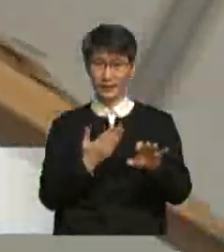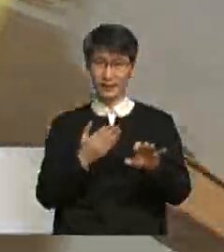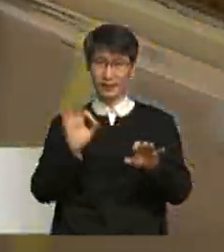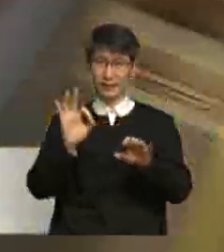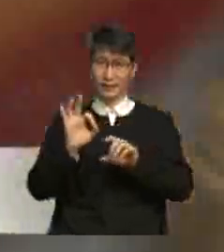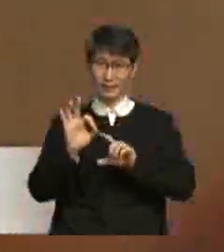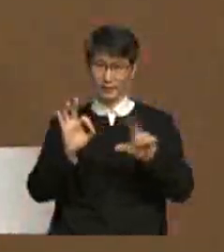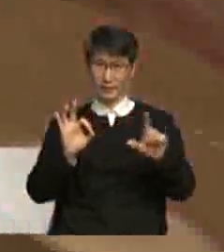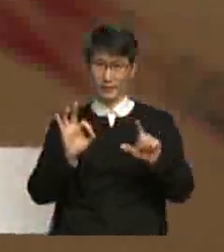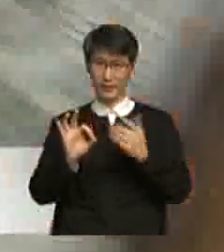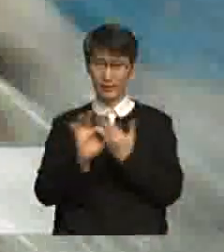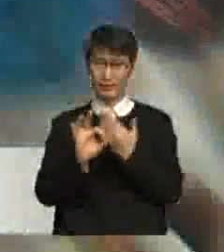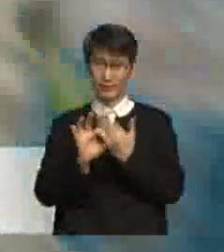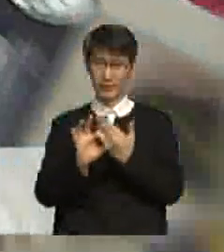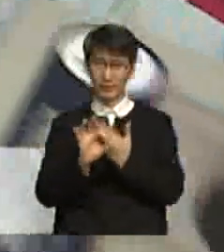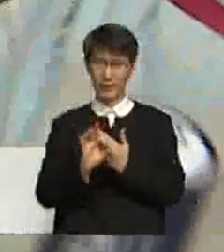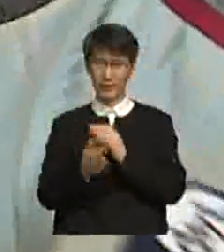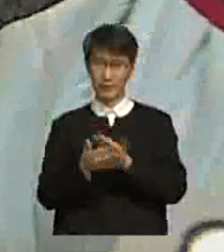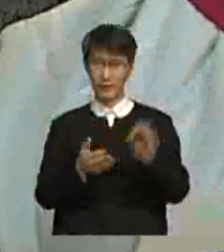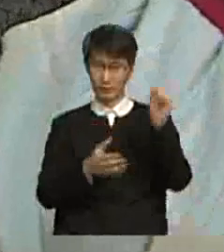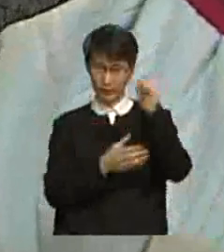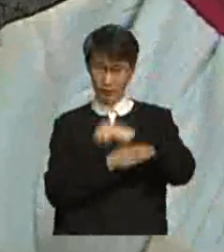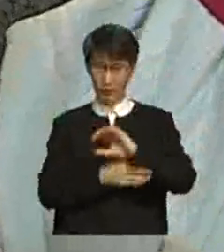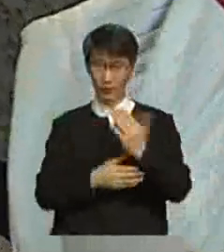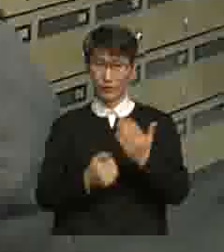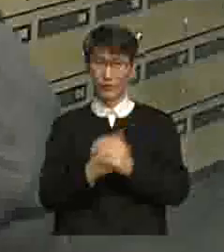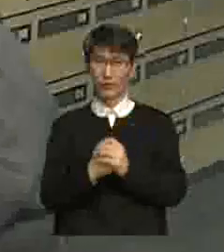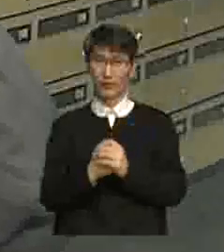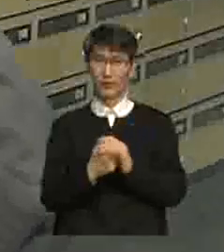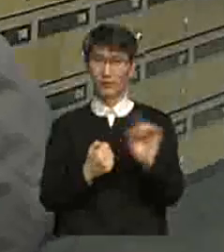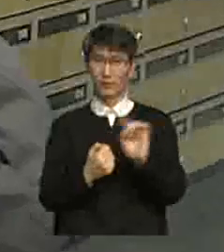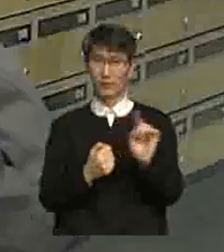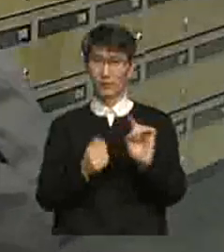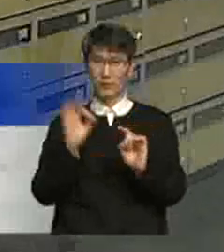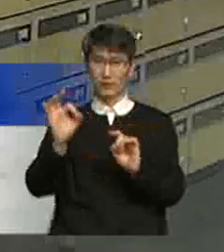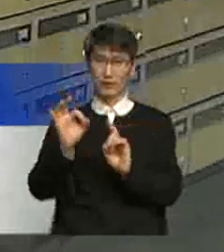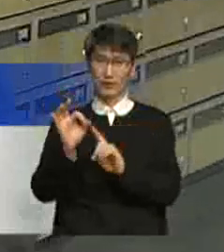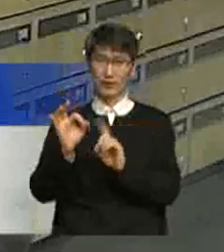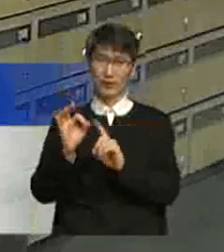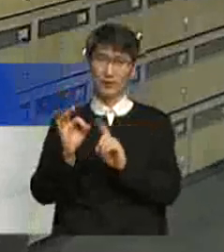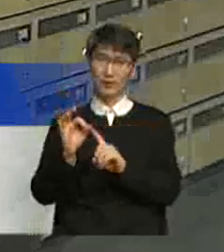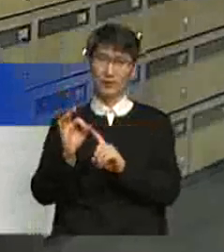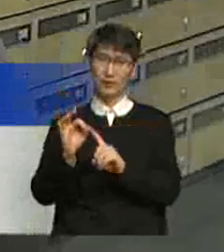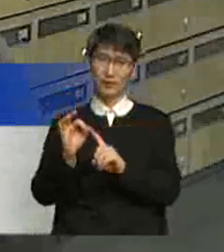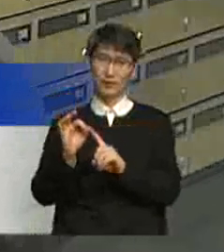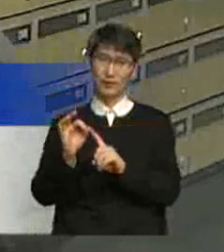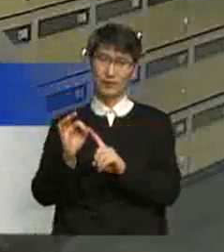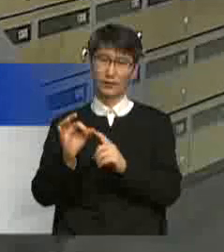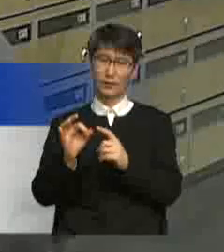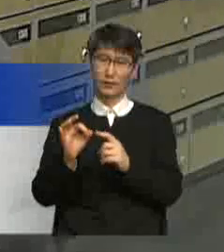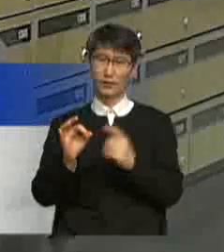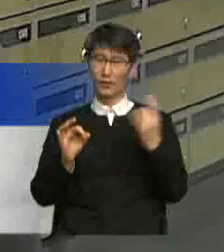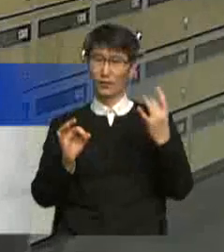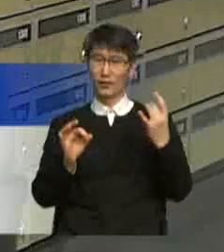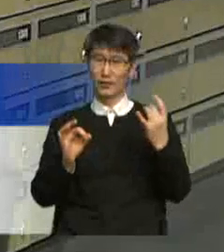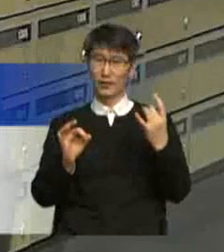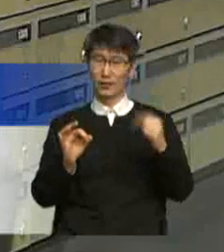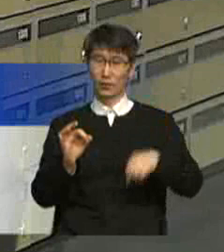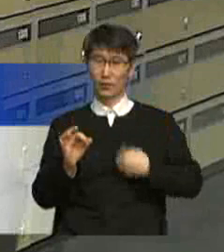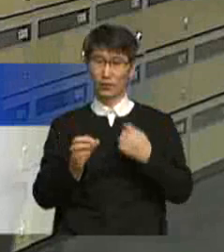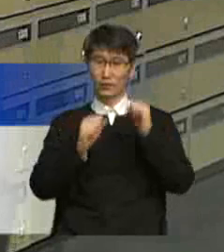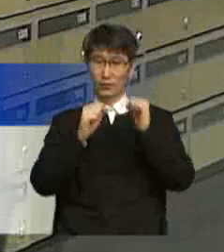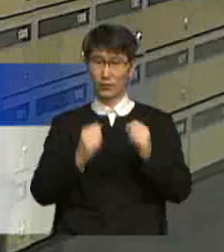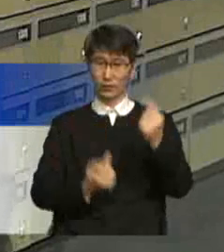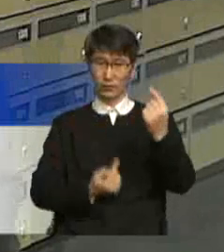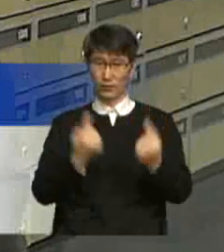10일 임시 사용 승인을 내줬습니다. 아무래도 가격적인 면에서 비용이 원래 기존에